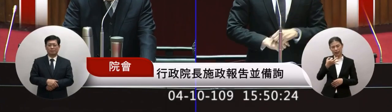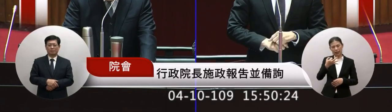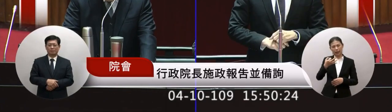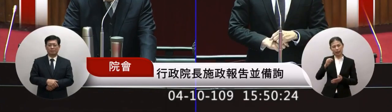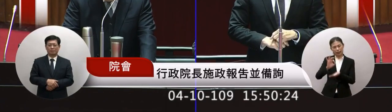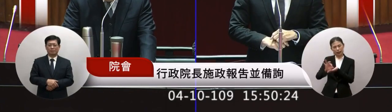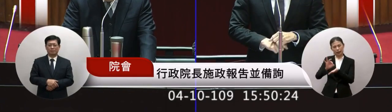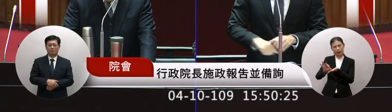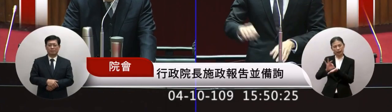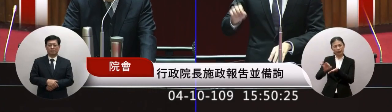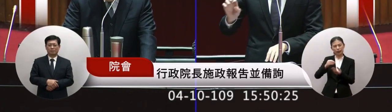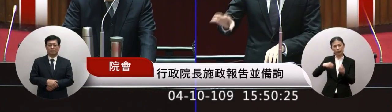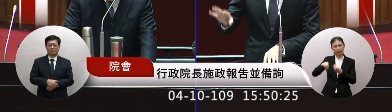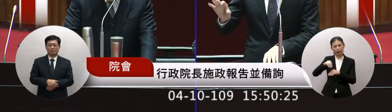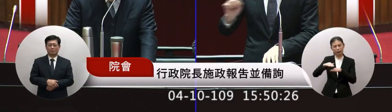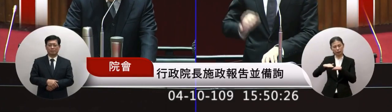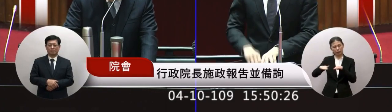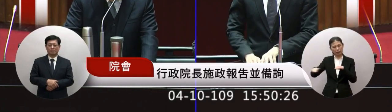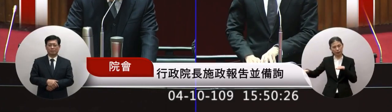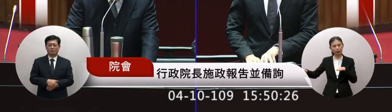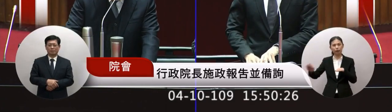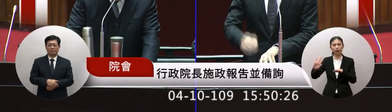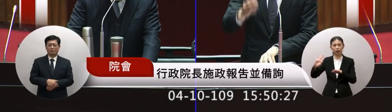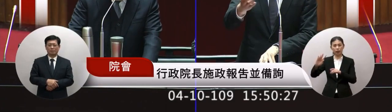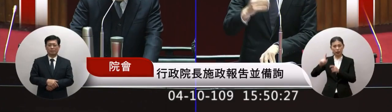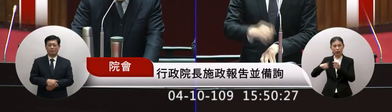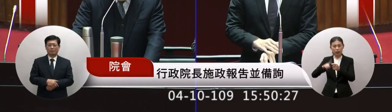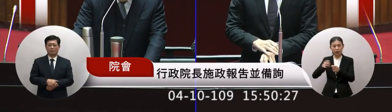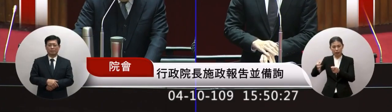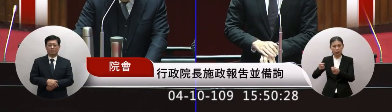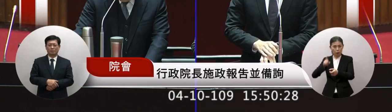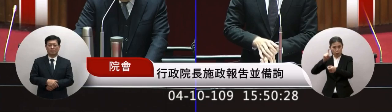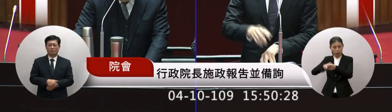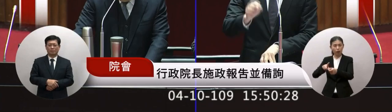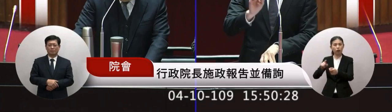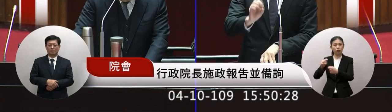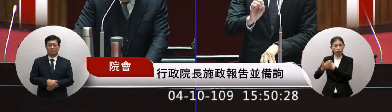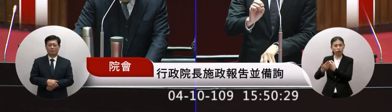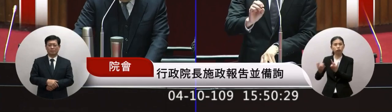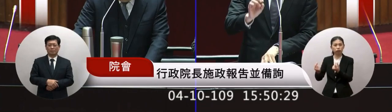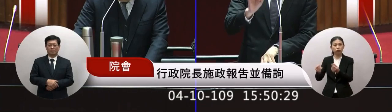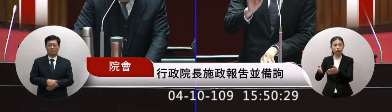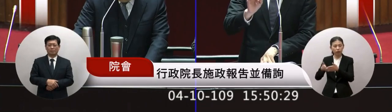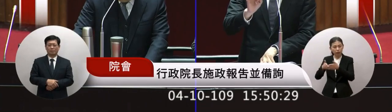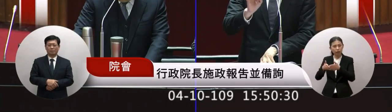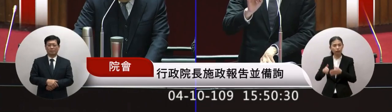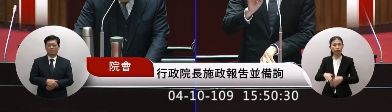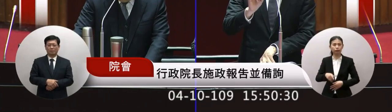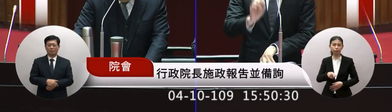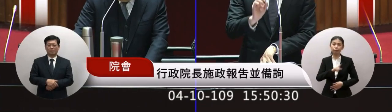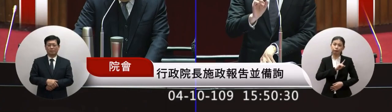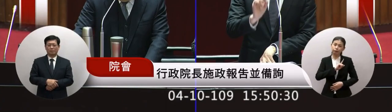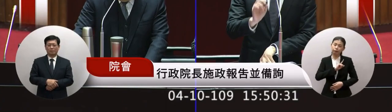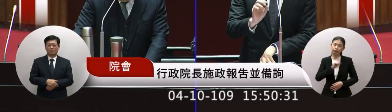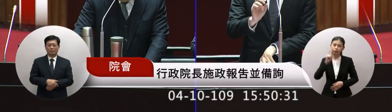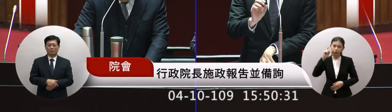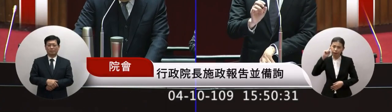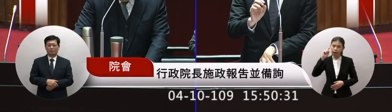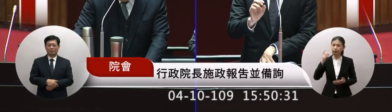促进财政的稳定，啊，袂记得年金的这个目的。所以讲，对院长来讲，唔知道你认为讲咱这个。爱有